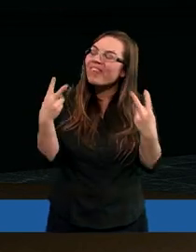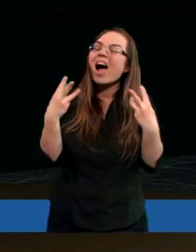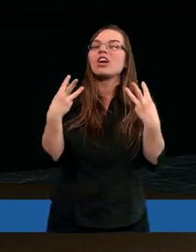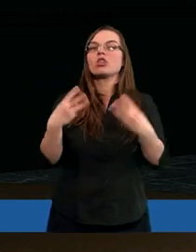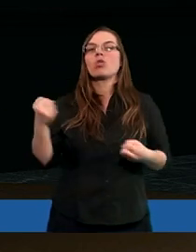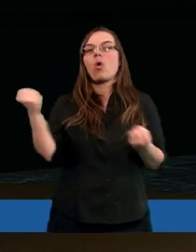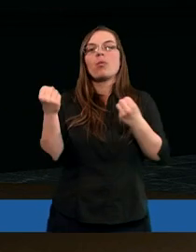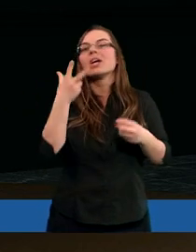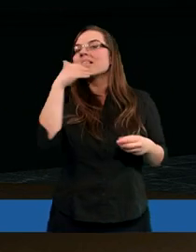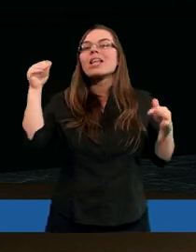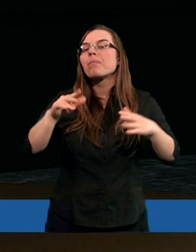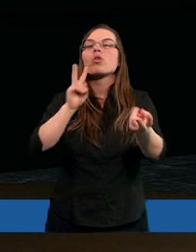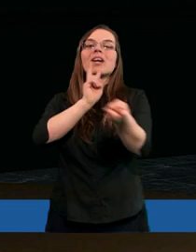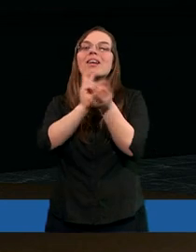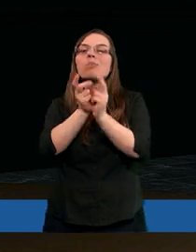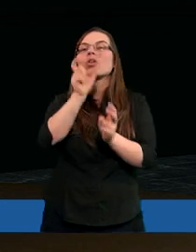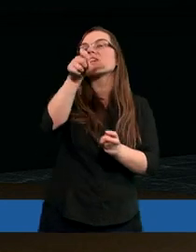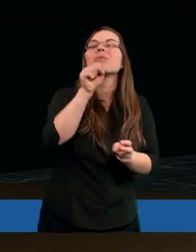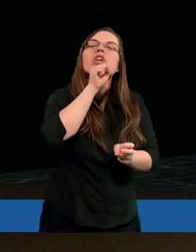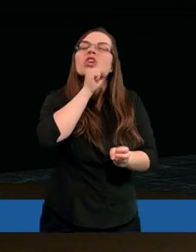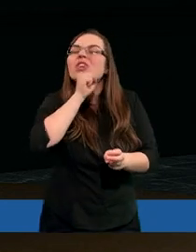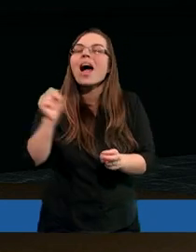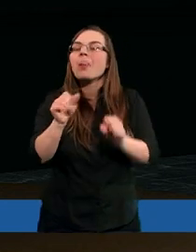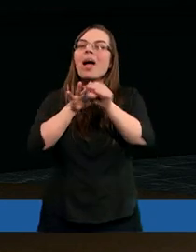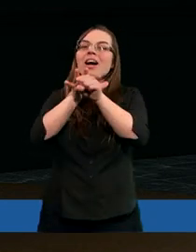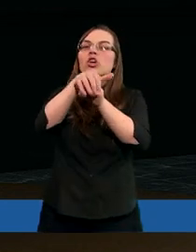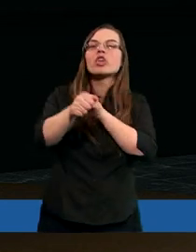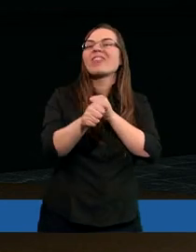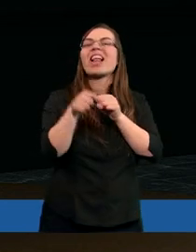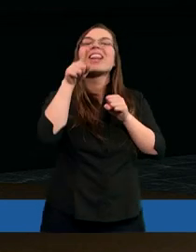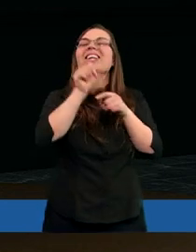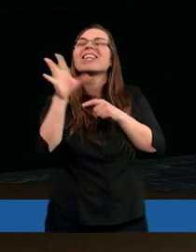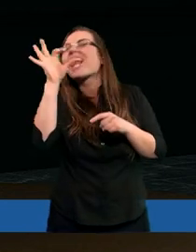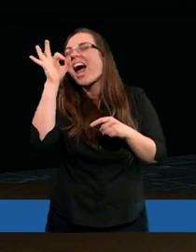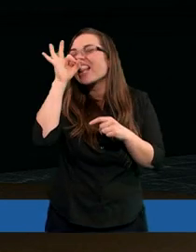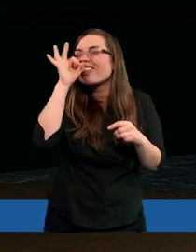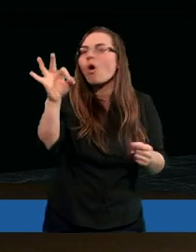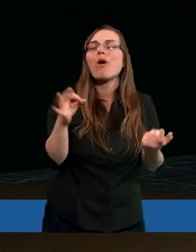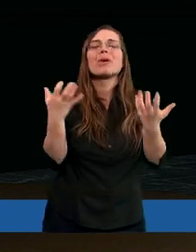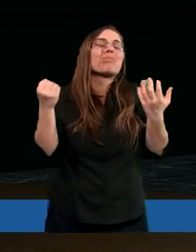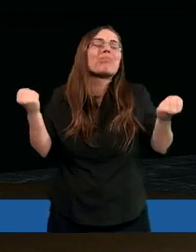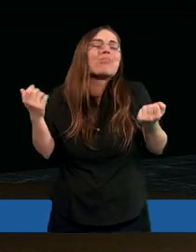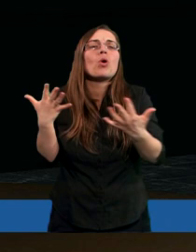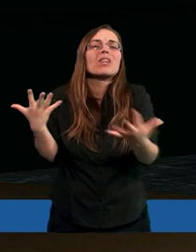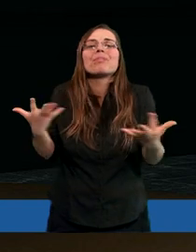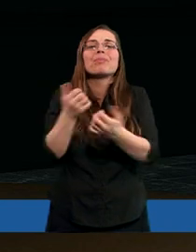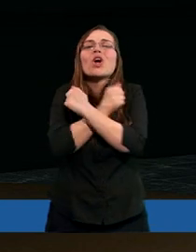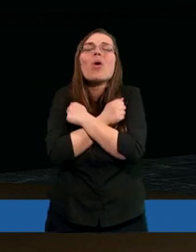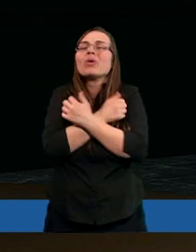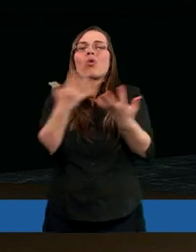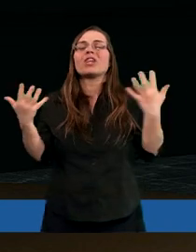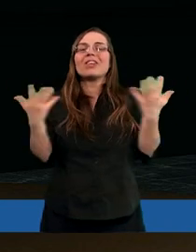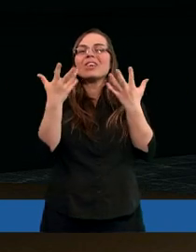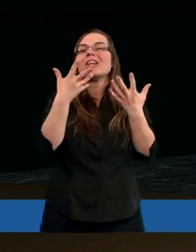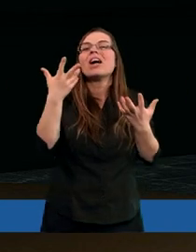że mówi, nie może cię spotkać żadna krzywda. Jesteś w sensie za dobry, bo my możemy patrzeć, a, nie chciałbym